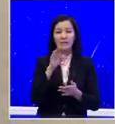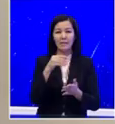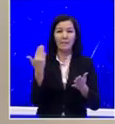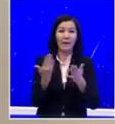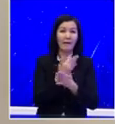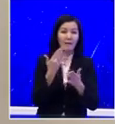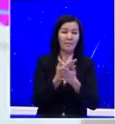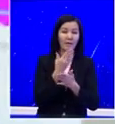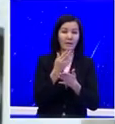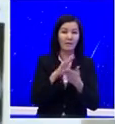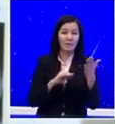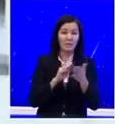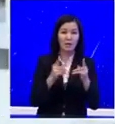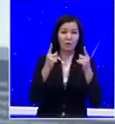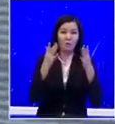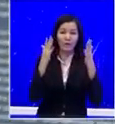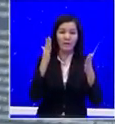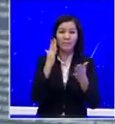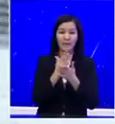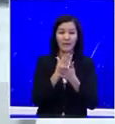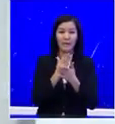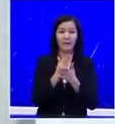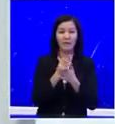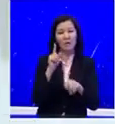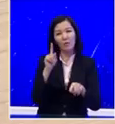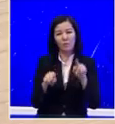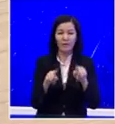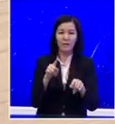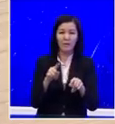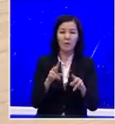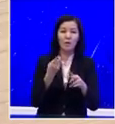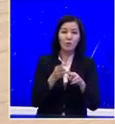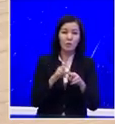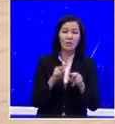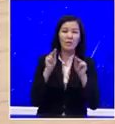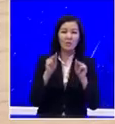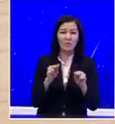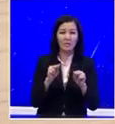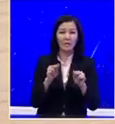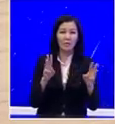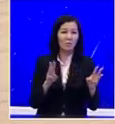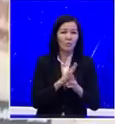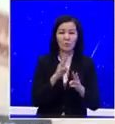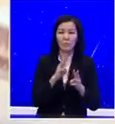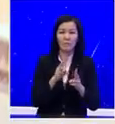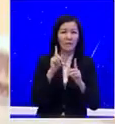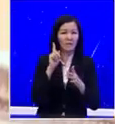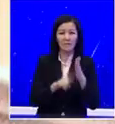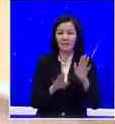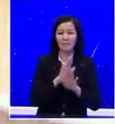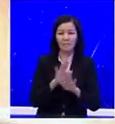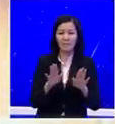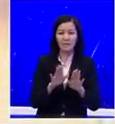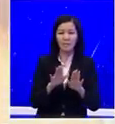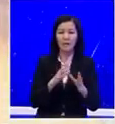әңгіме былай жазылған. Құдайдың бар екендігіне күмәнданасың, сондықтан да оны шын ықылас пен қошеметтемейсің деп Сократ